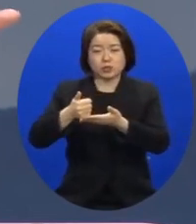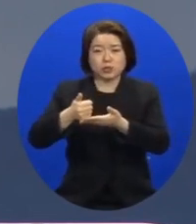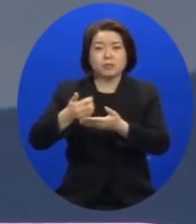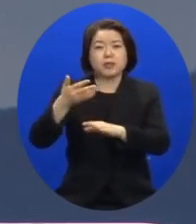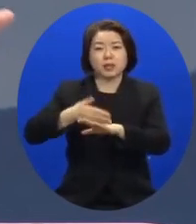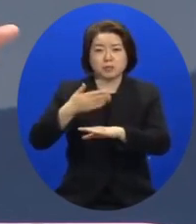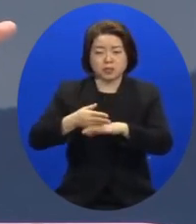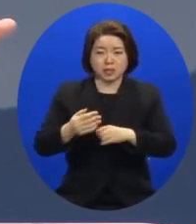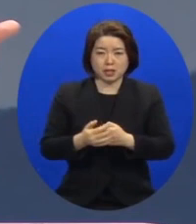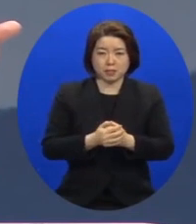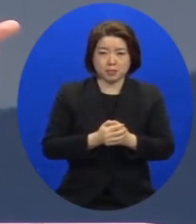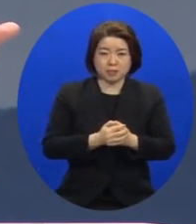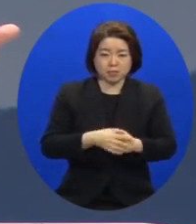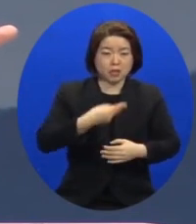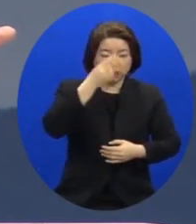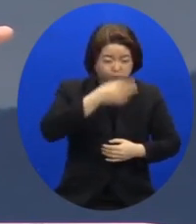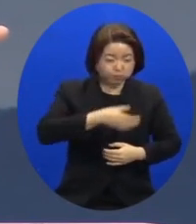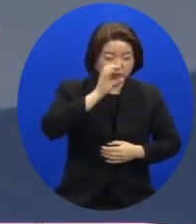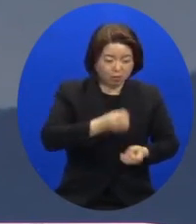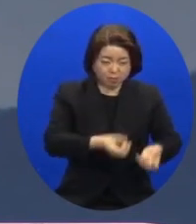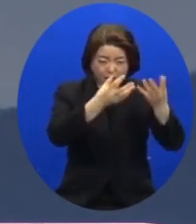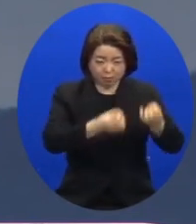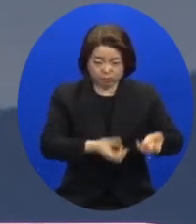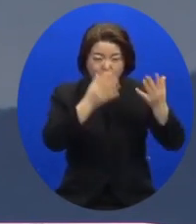끝내 시면 안됩니다